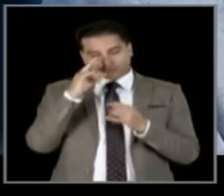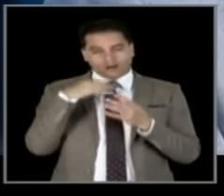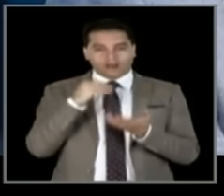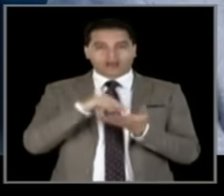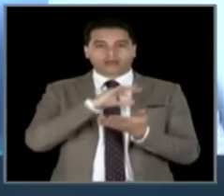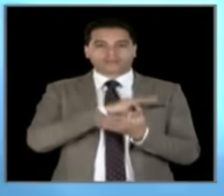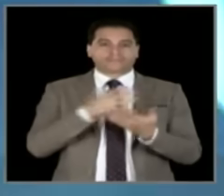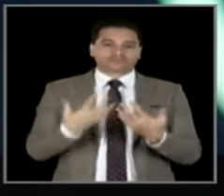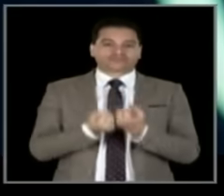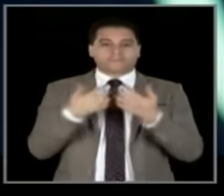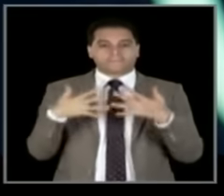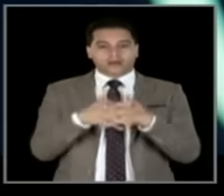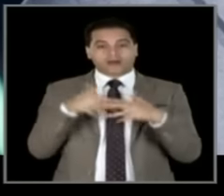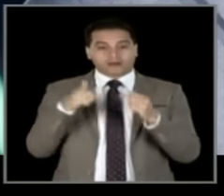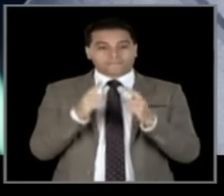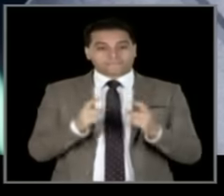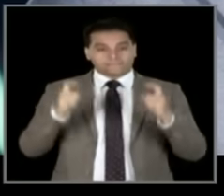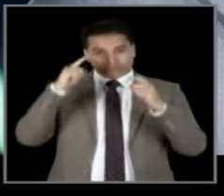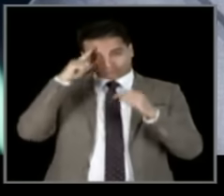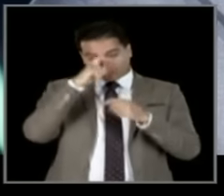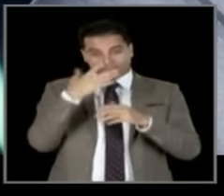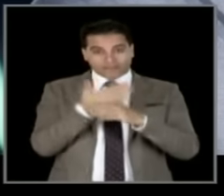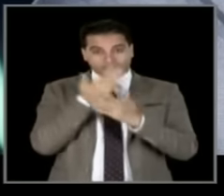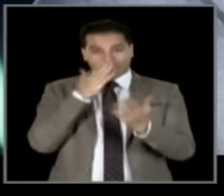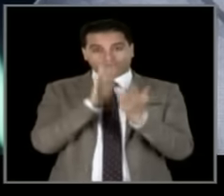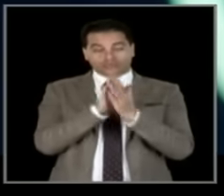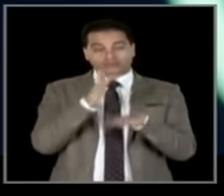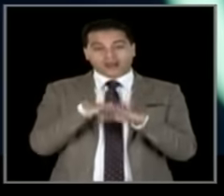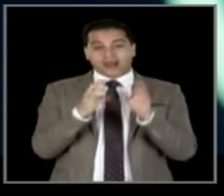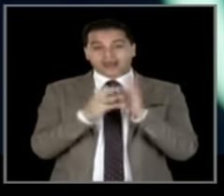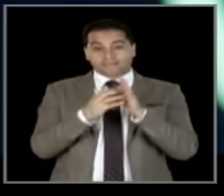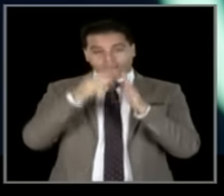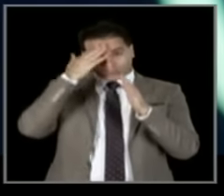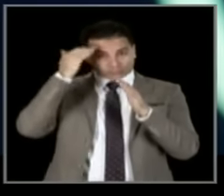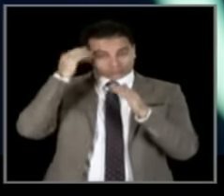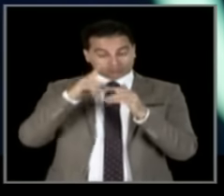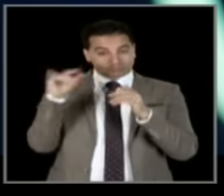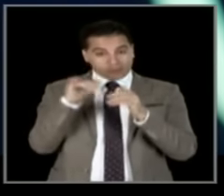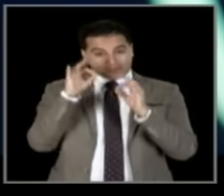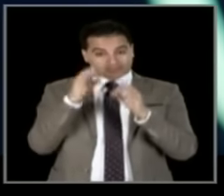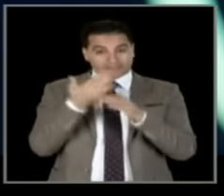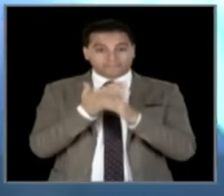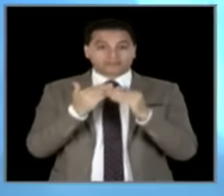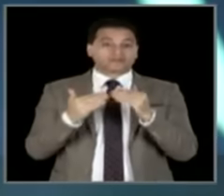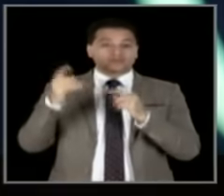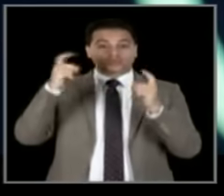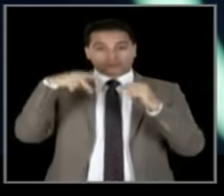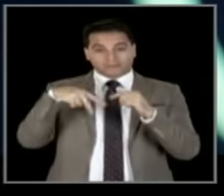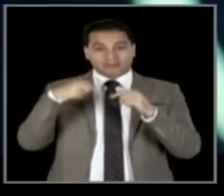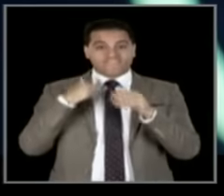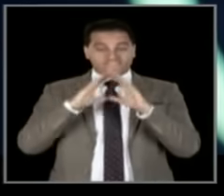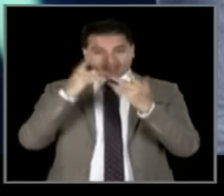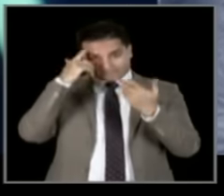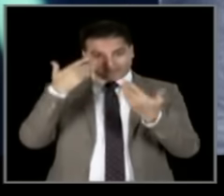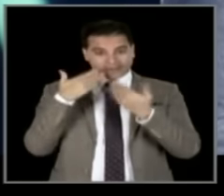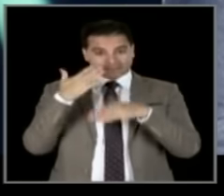لتيمي وأقدم أداء مشرف. ماتش النهاردة صعب، خصوصاً إن إحنا بنقابل جامعة كبيرة زي جامعة أسيوط، يهمنا جداً الفوز عشان نضمن التأهل لدور الثمانية. فريقي معتمد